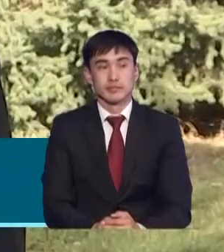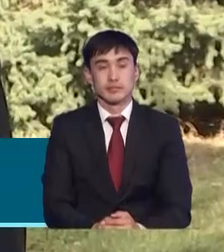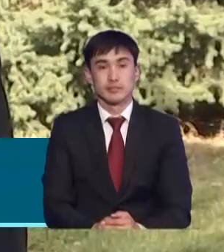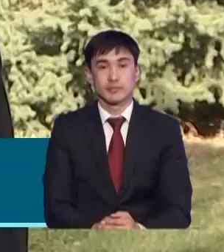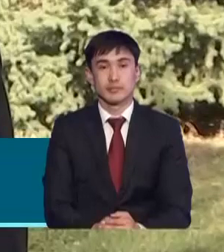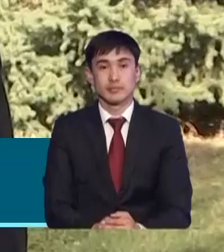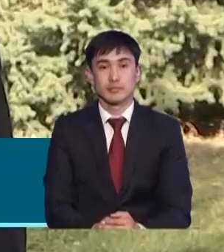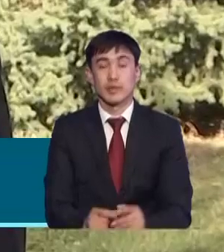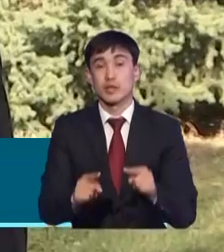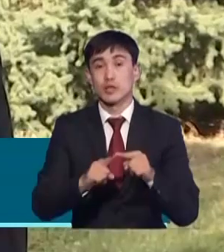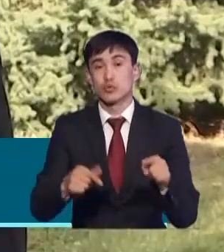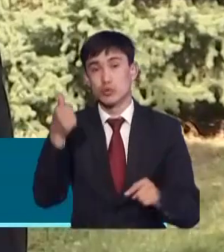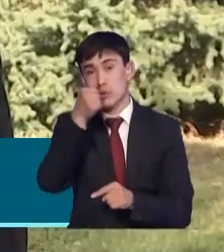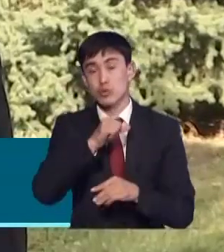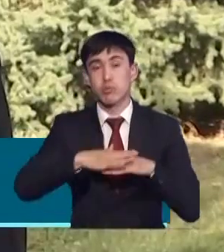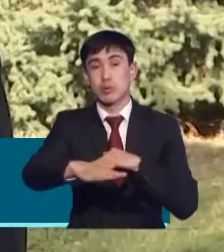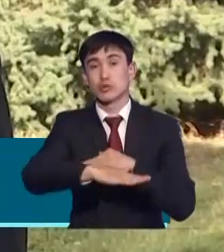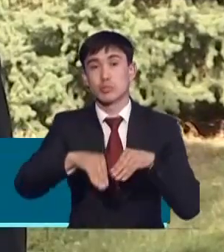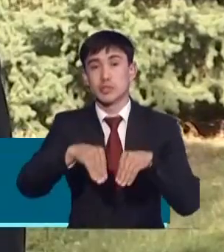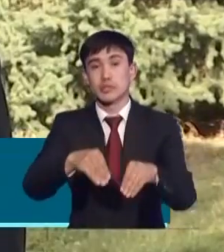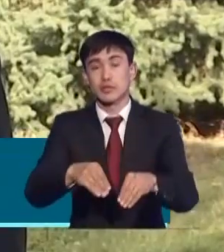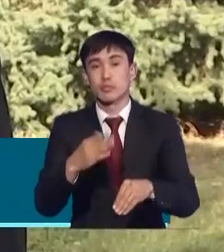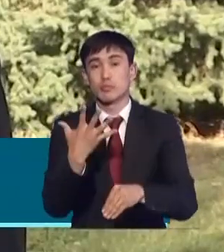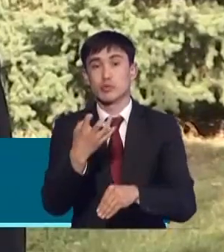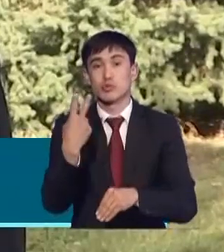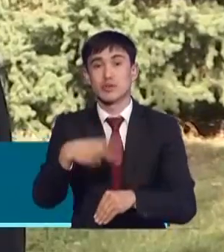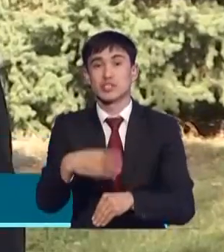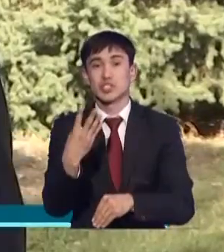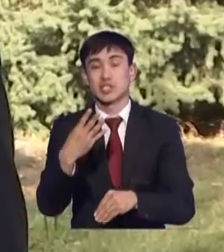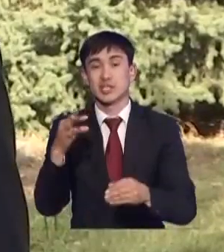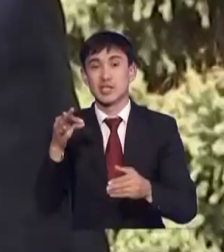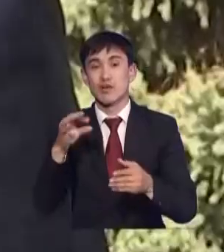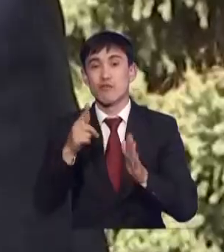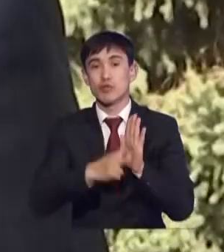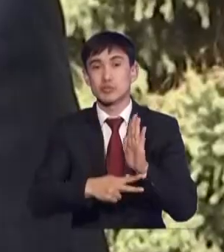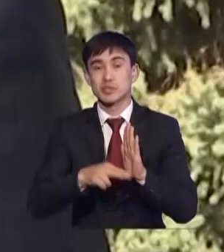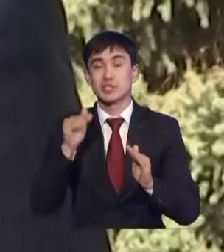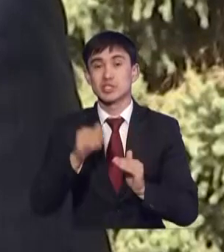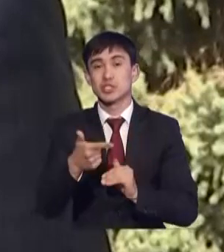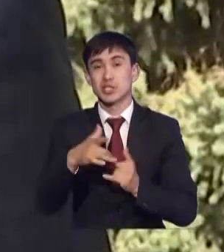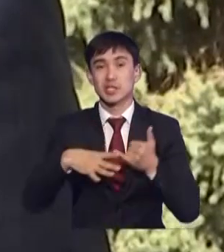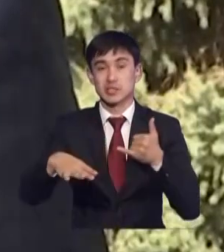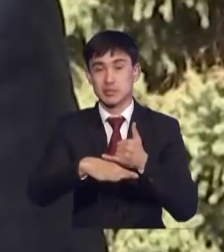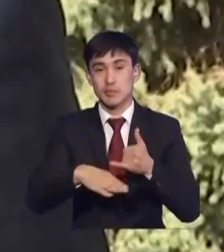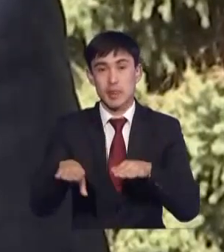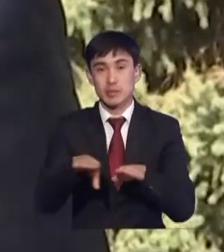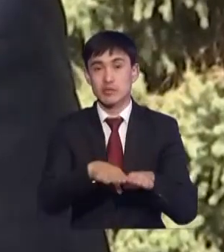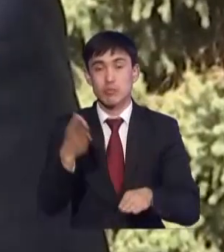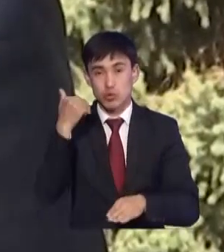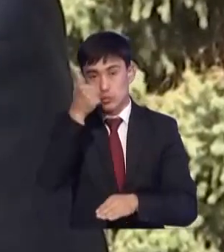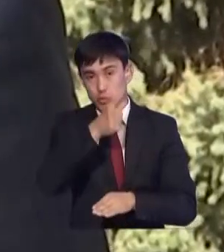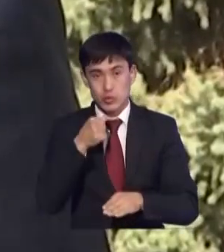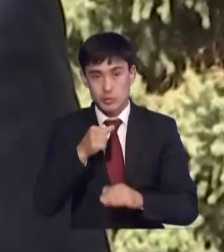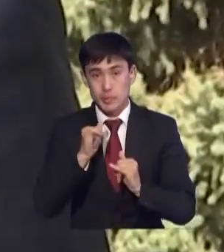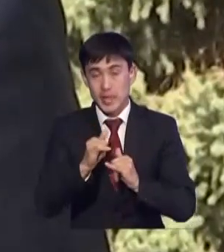в текущем году площадь пассивных составит 5248 гектаров по сравнению с прошлым